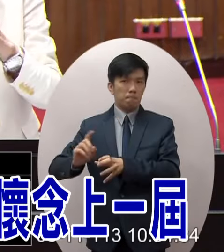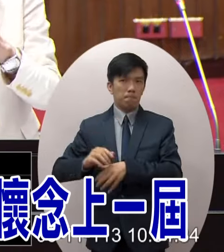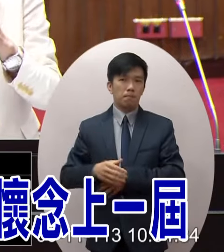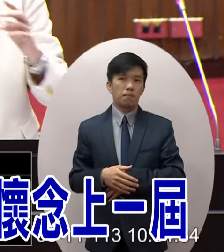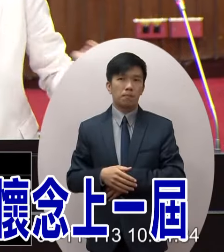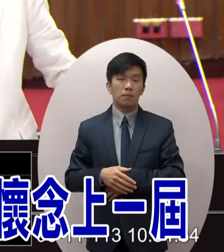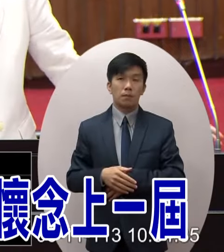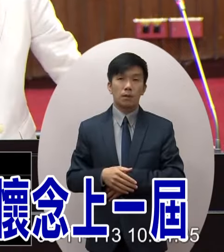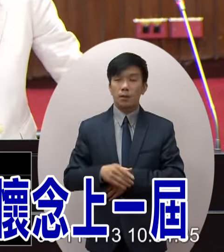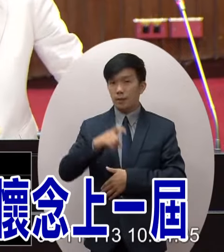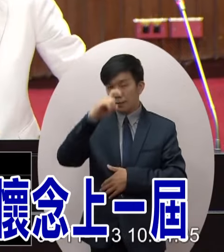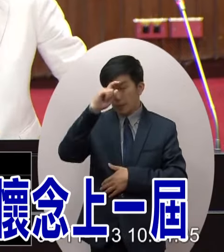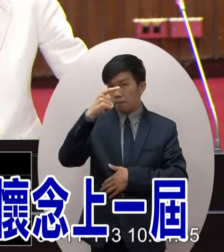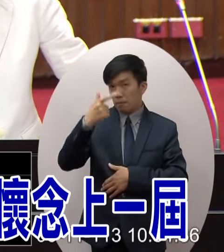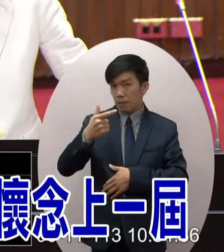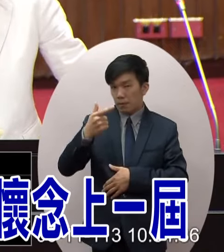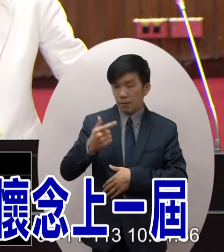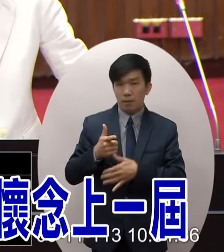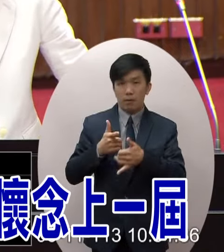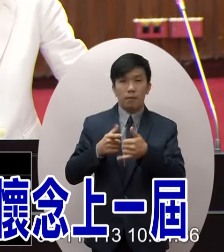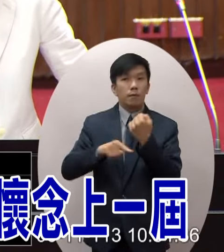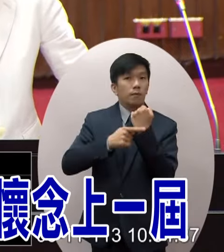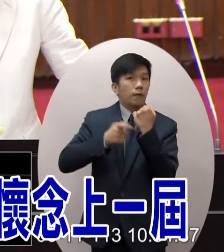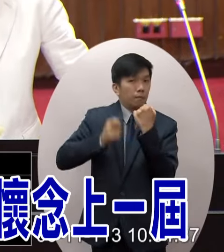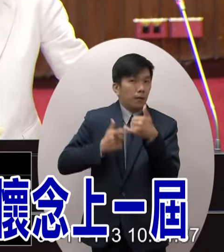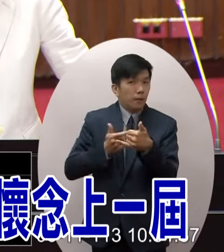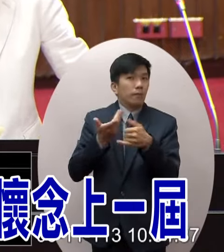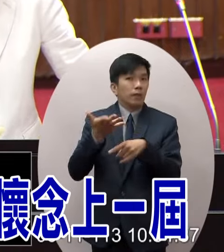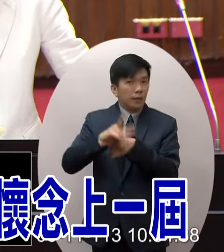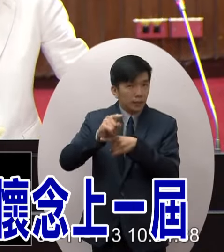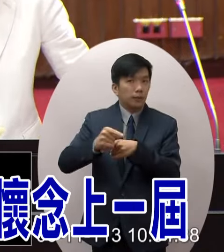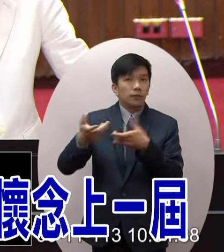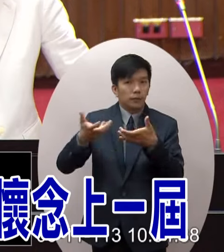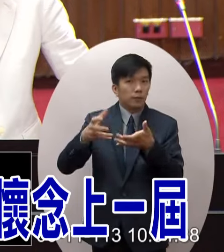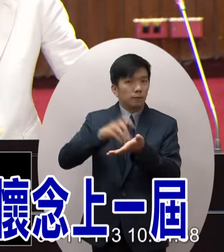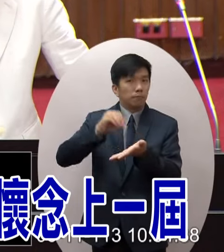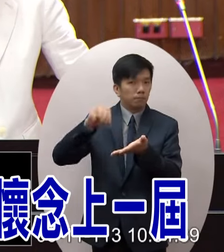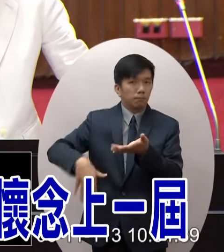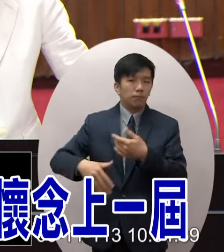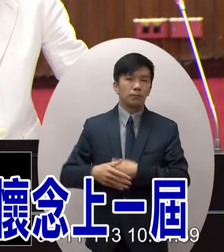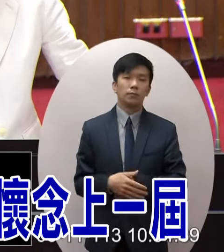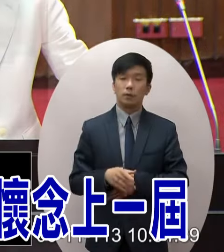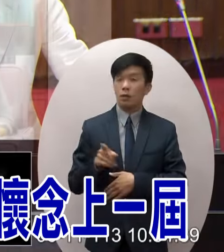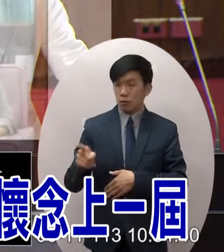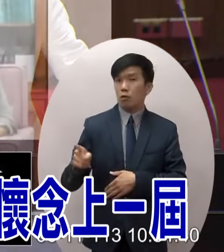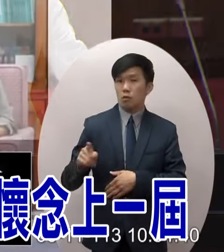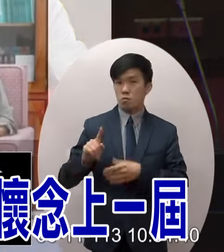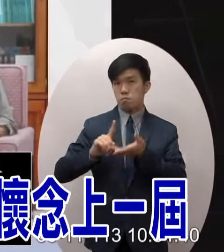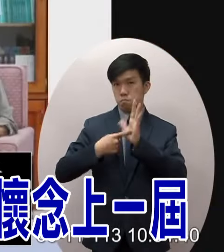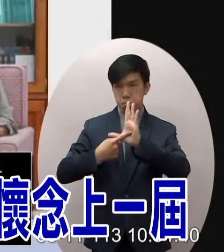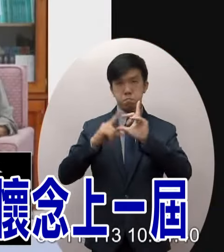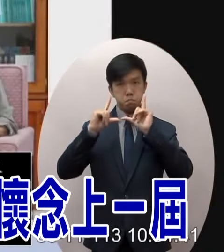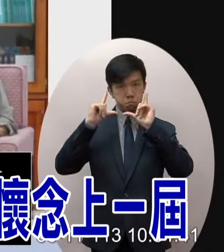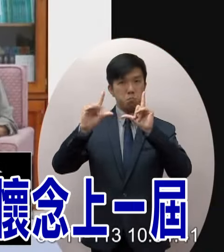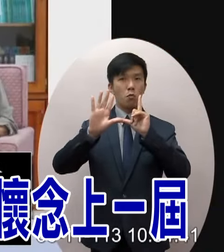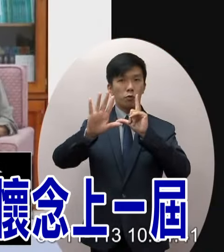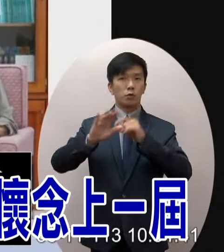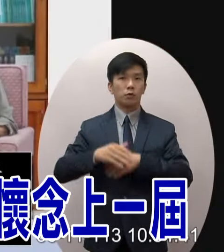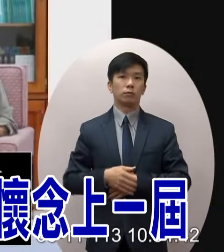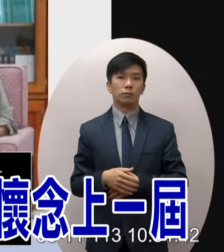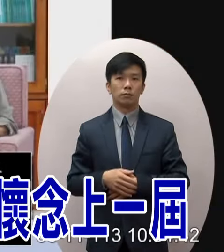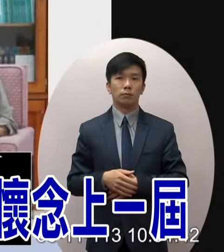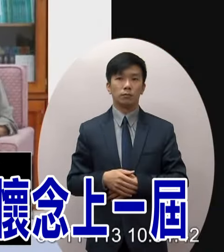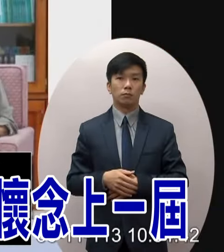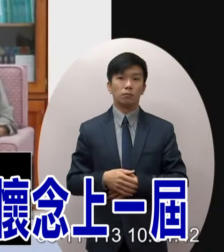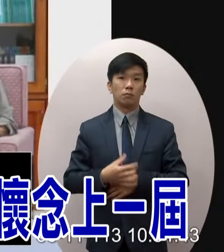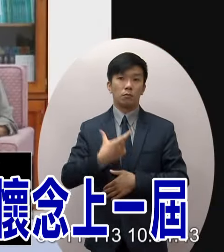的逐步推动 face 的小组，所以呢，他已经完全表达他的一个立场存在了。这是我们监察院院长，